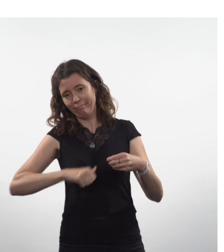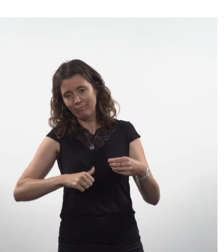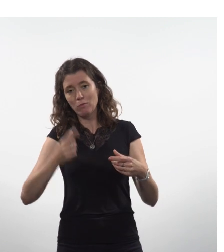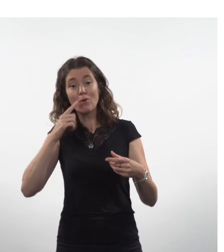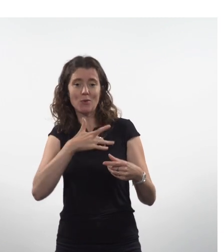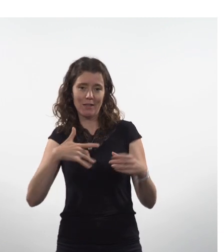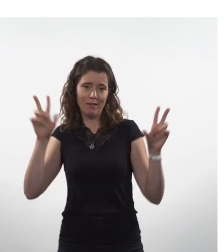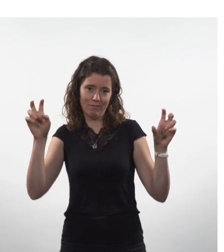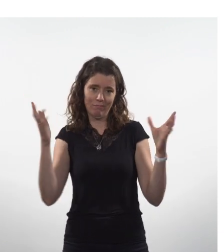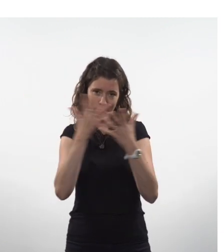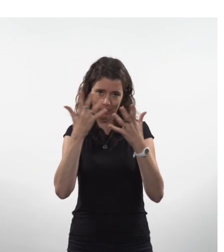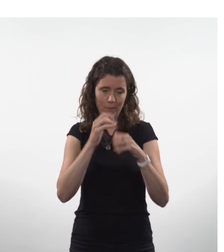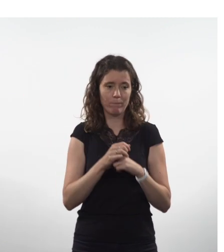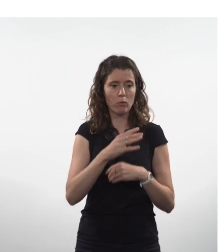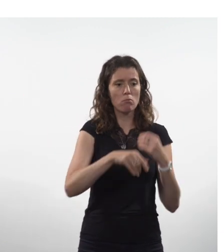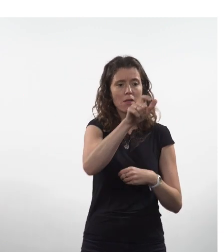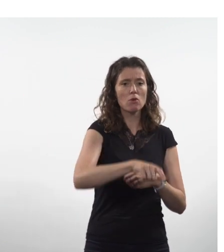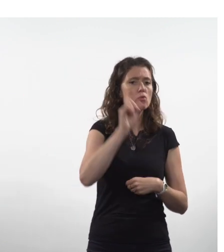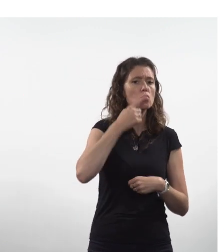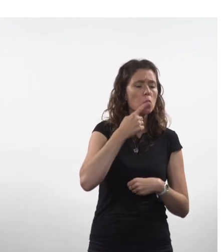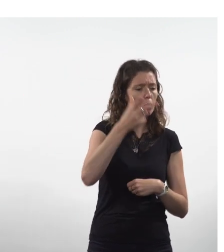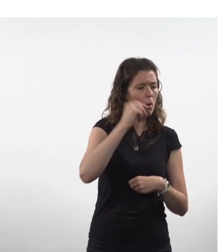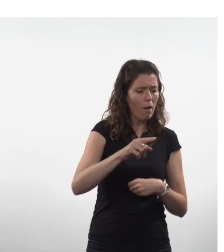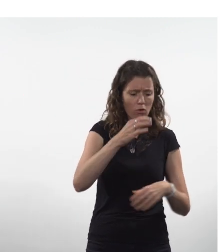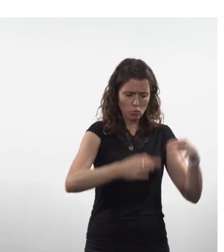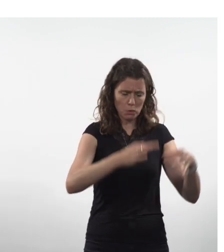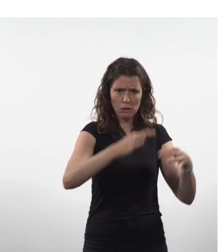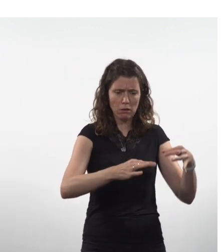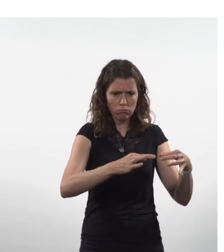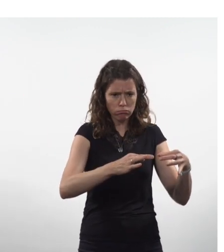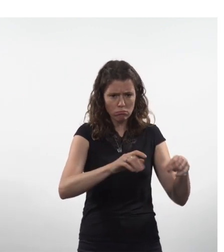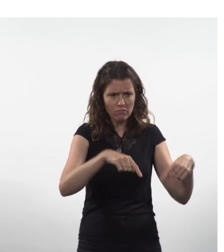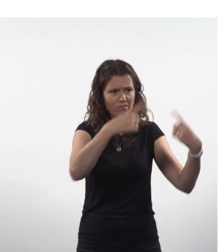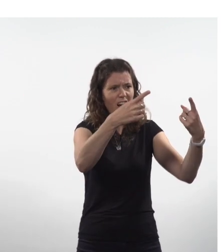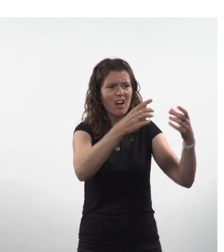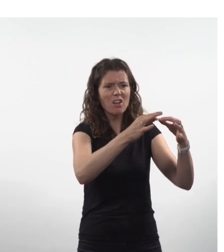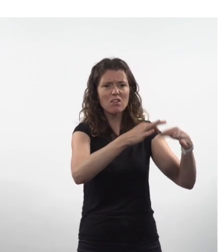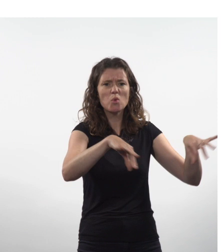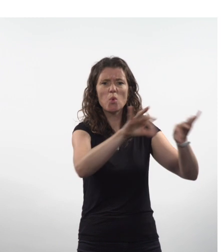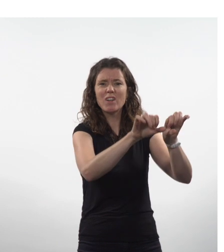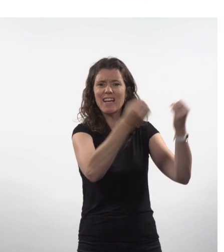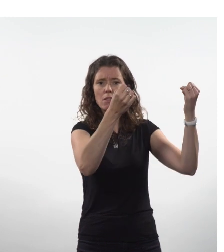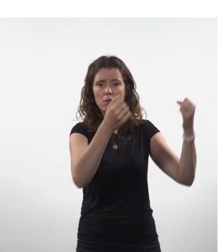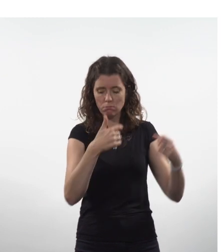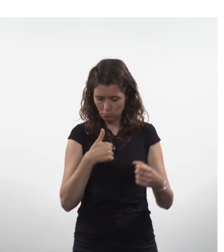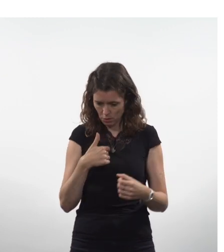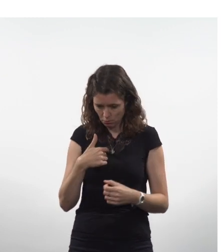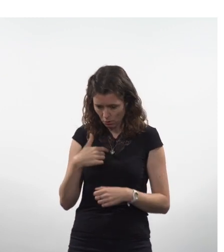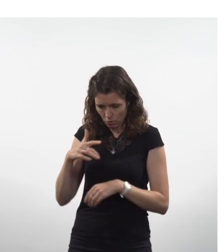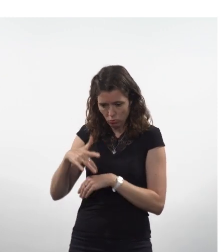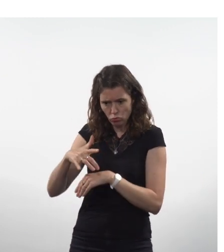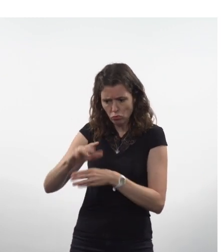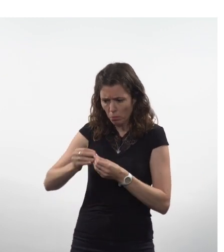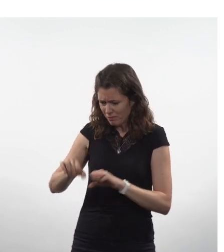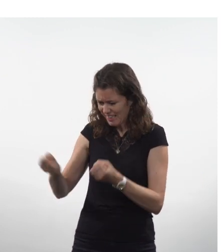pas pourquoi son audience était renvoyée en cours de cassation, alors que lui, ce qu'il avait fait, ça n'avait rien à voir avec le fait de